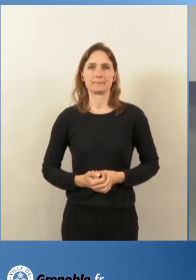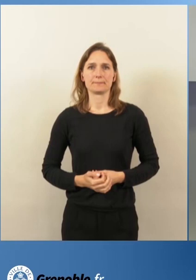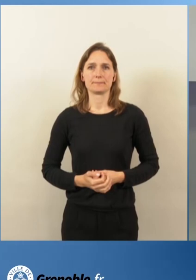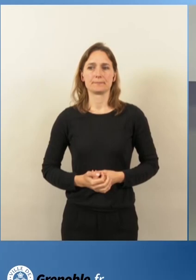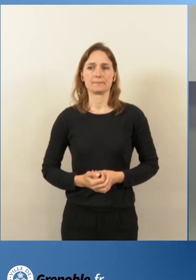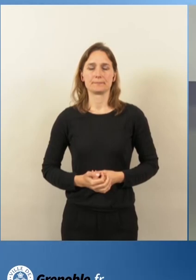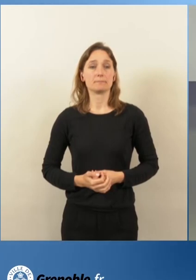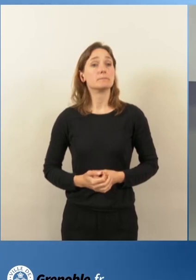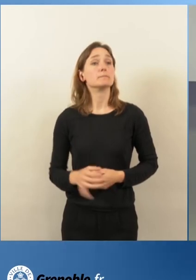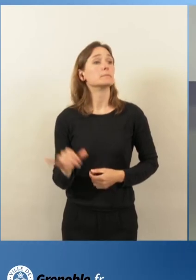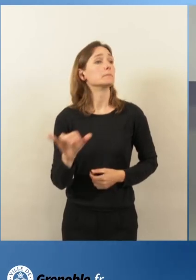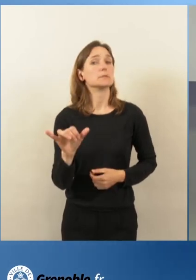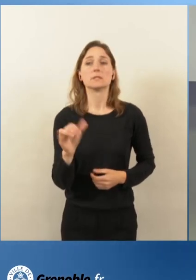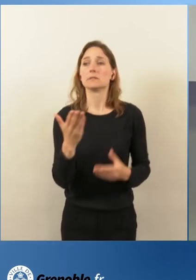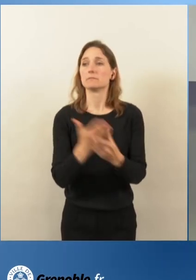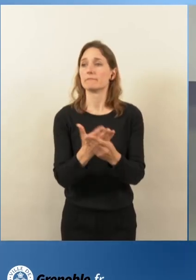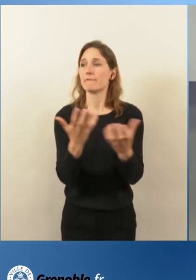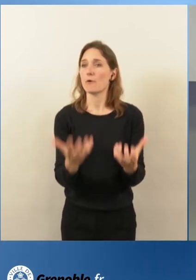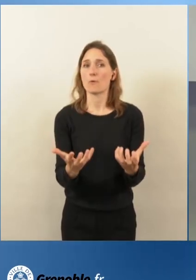manque de prise de parole